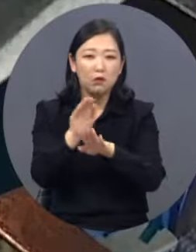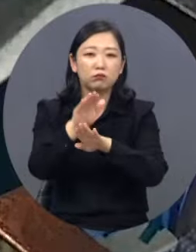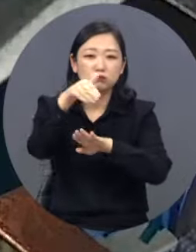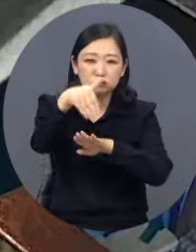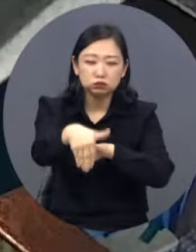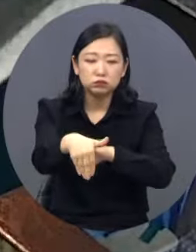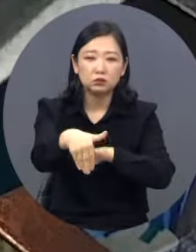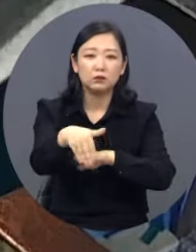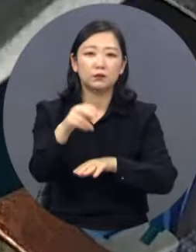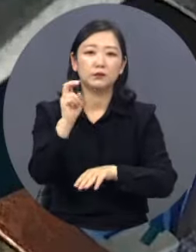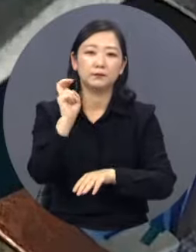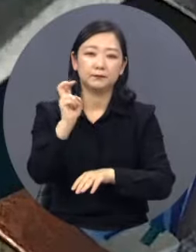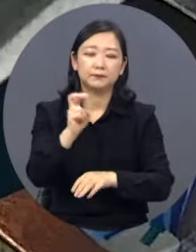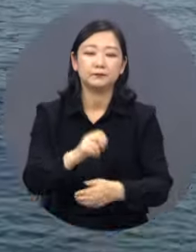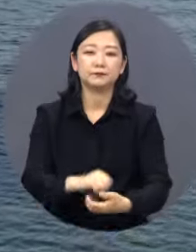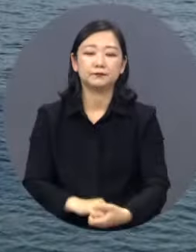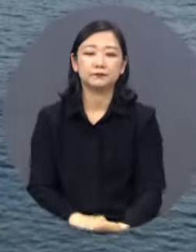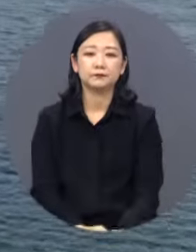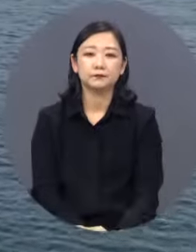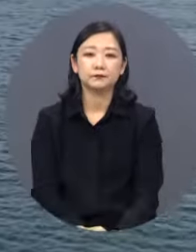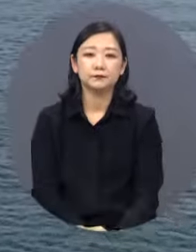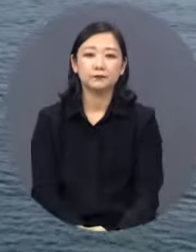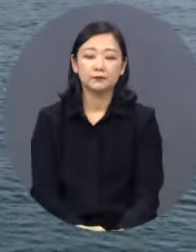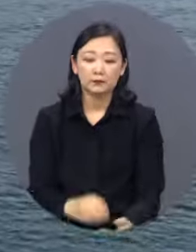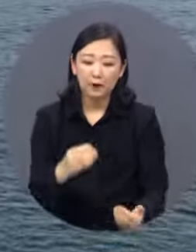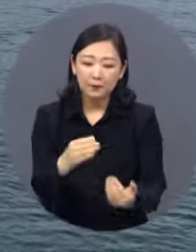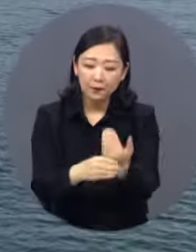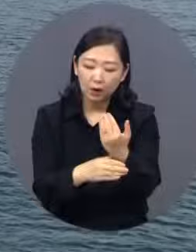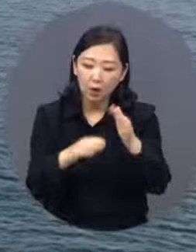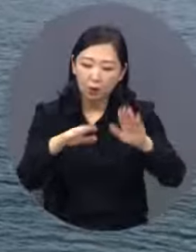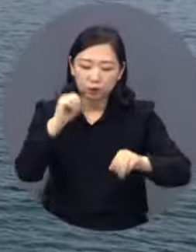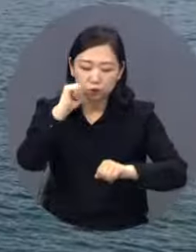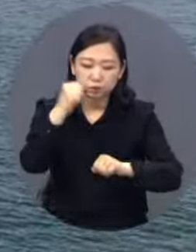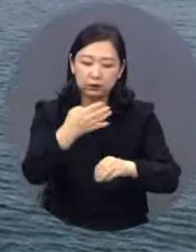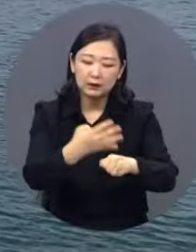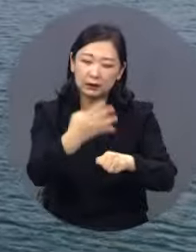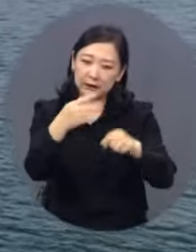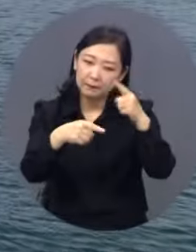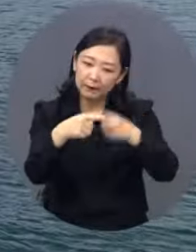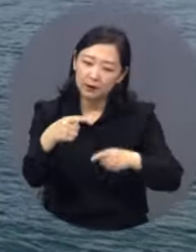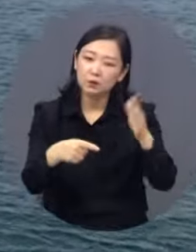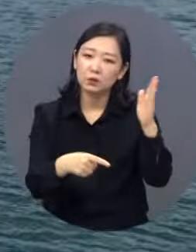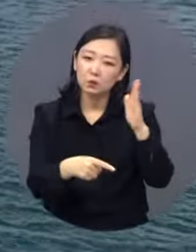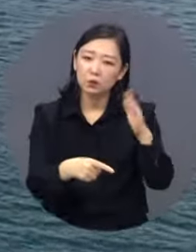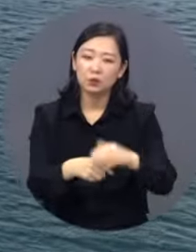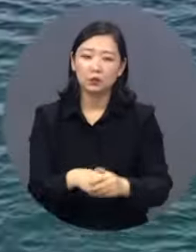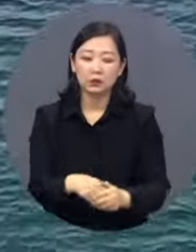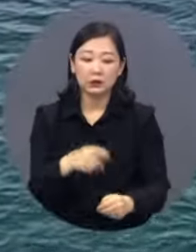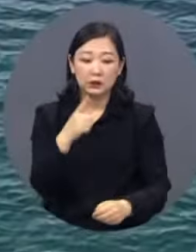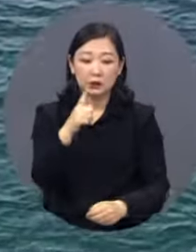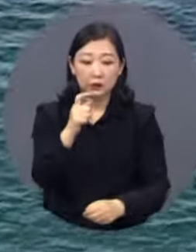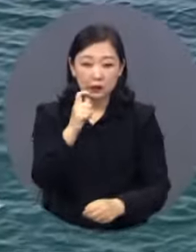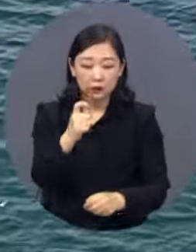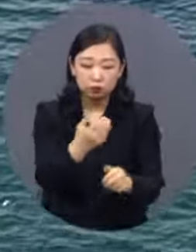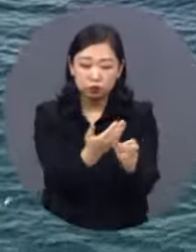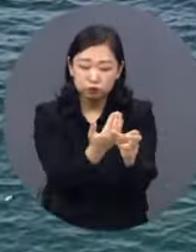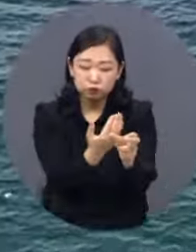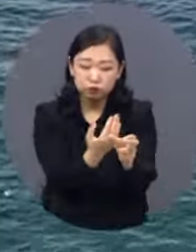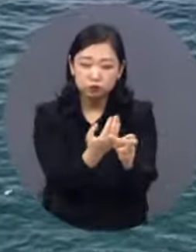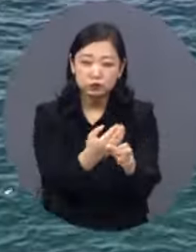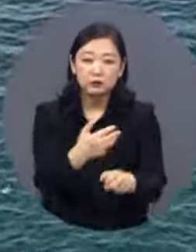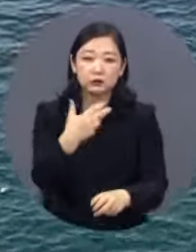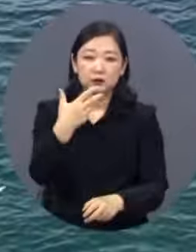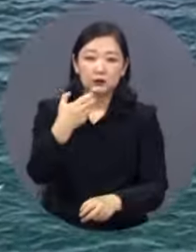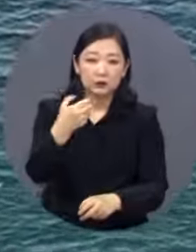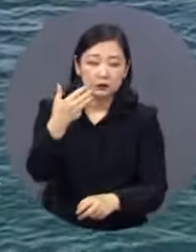물에 빠져가고 들어가 보니까. 사고가 난 건 오늘 새벽 4시 반쯤. 1톤 트럭 안에는 75살